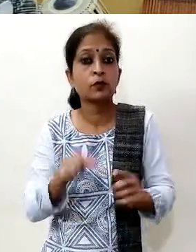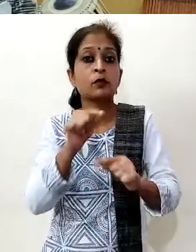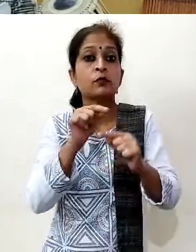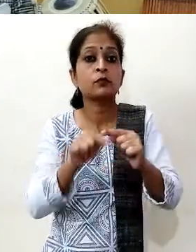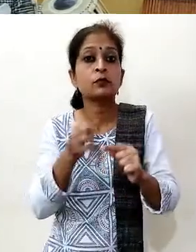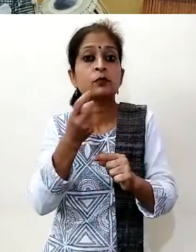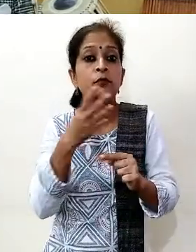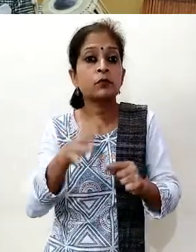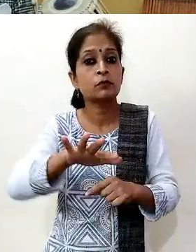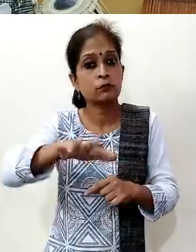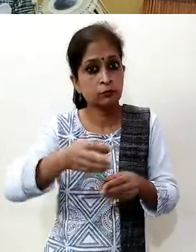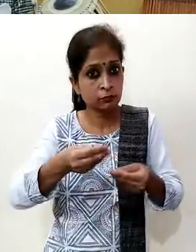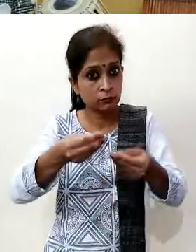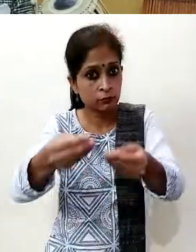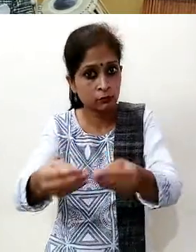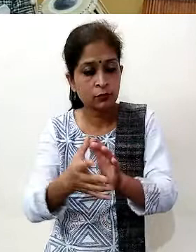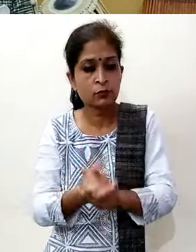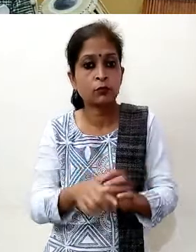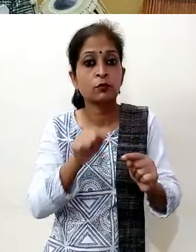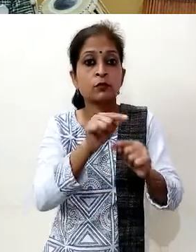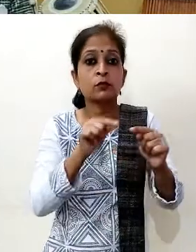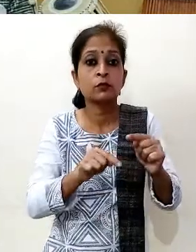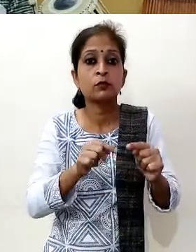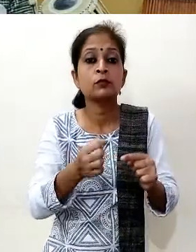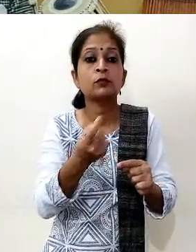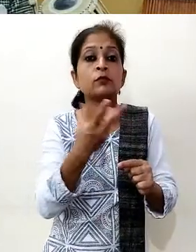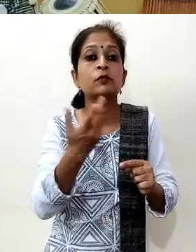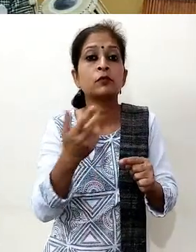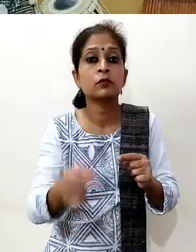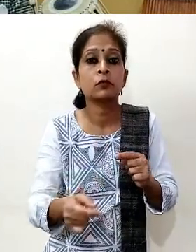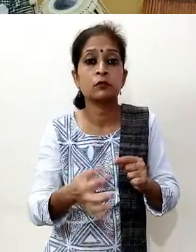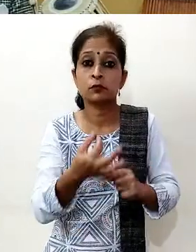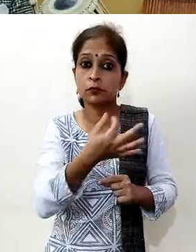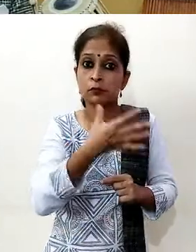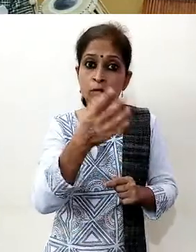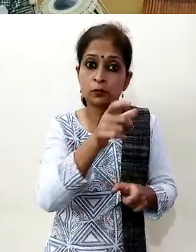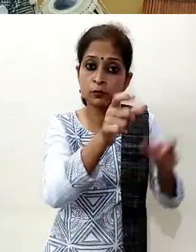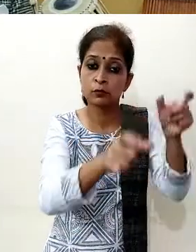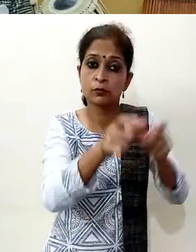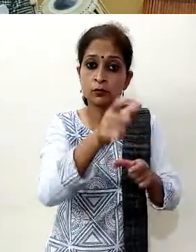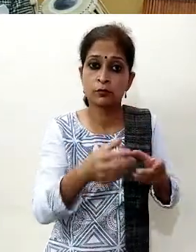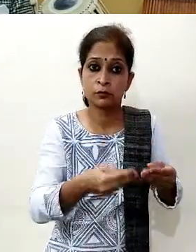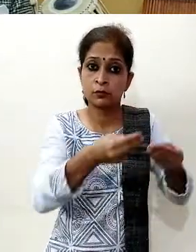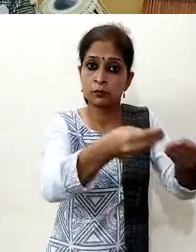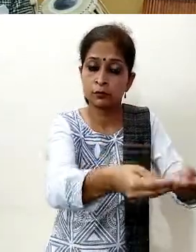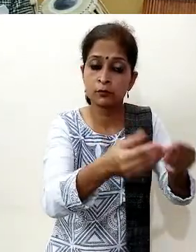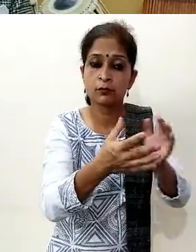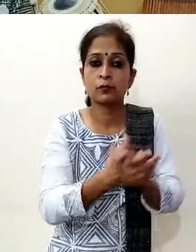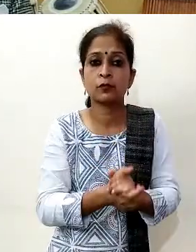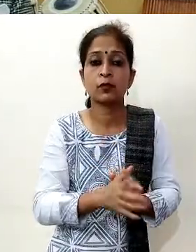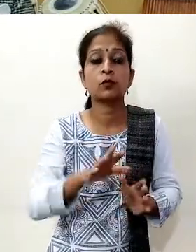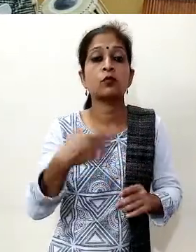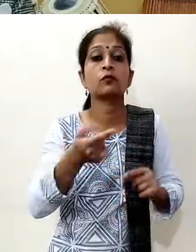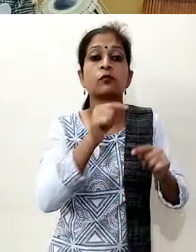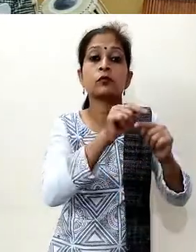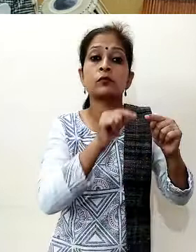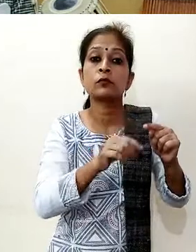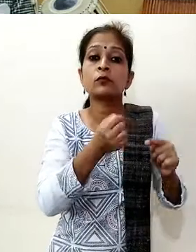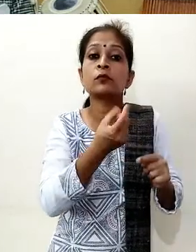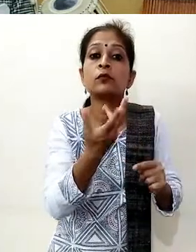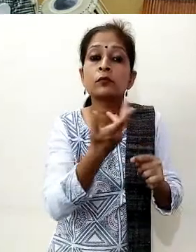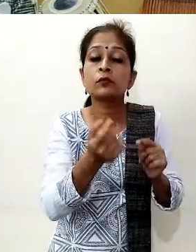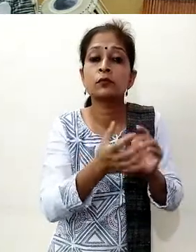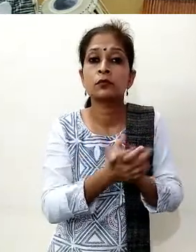हम सामान्य के लिए खर्चा करेंगे, और कितना प्रतिशत हम असाधारण व्यक्तित्व वालों के लिए खर्चा करेंगे, और कितना